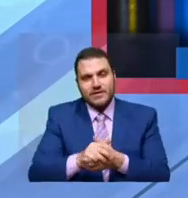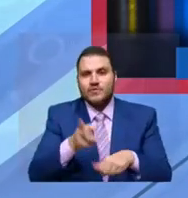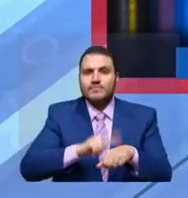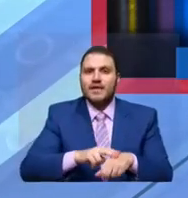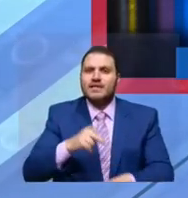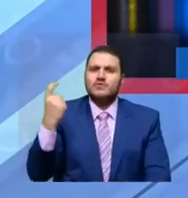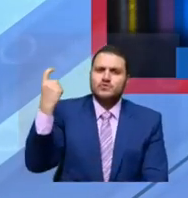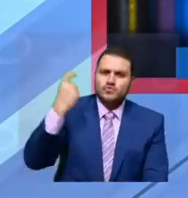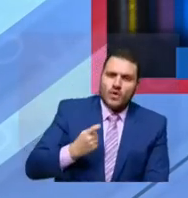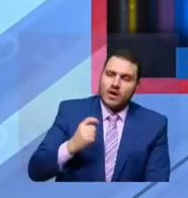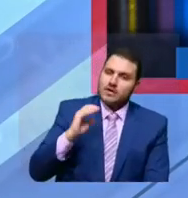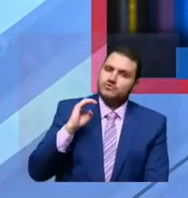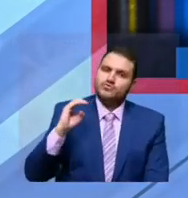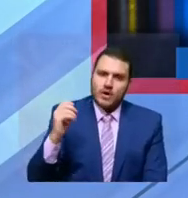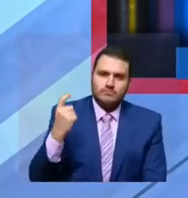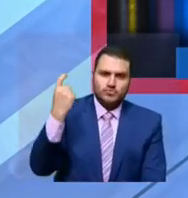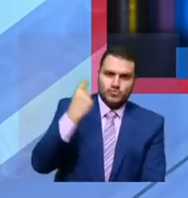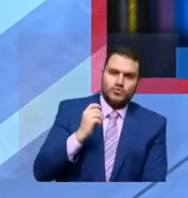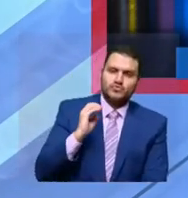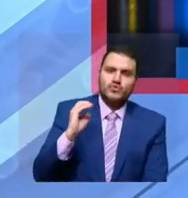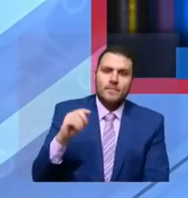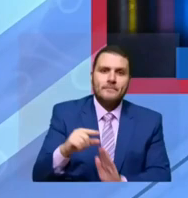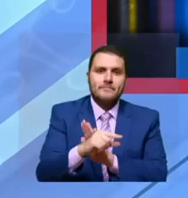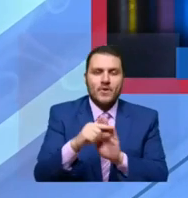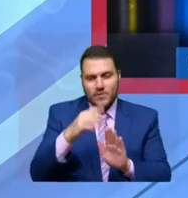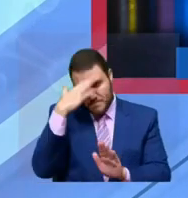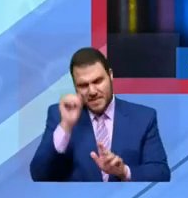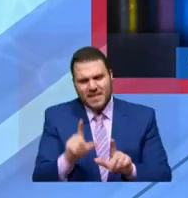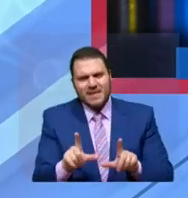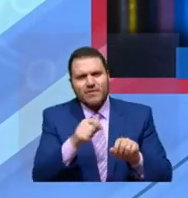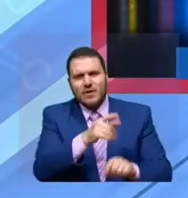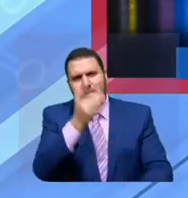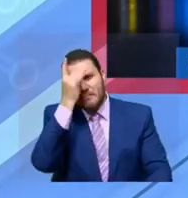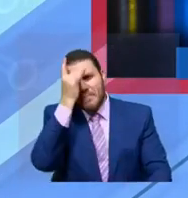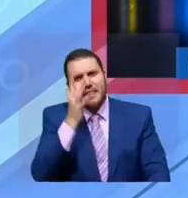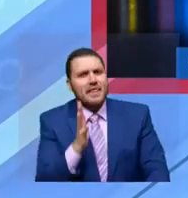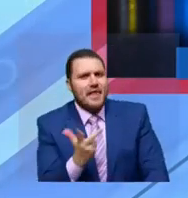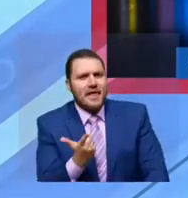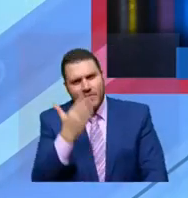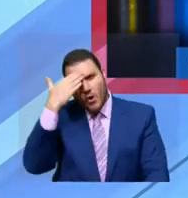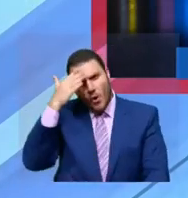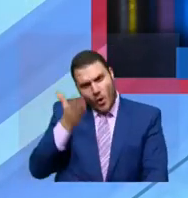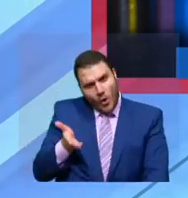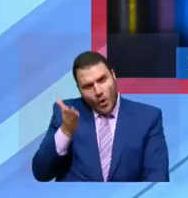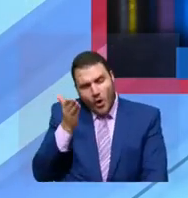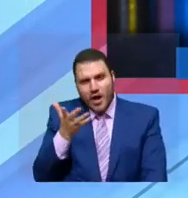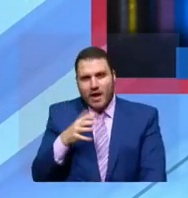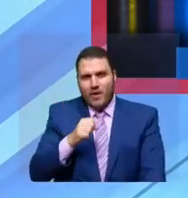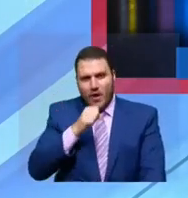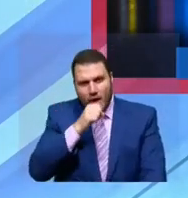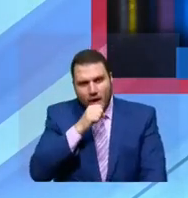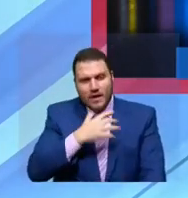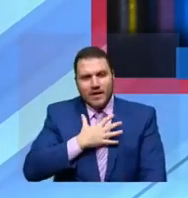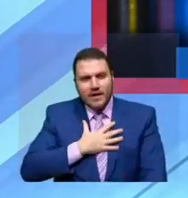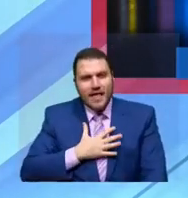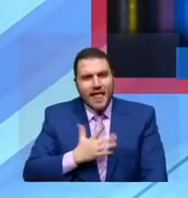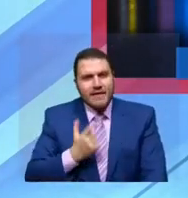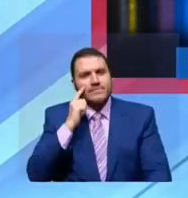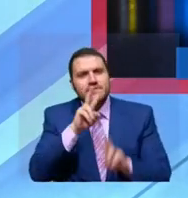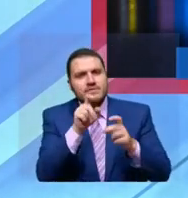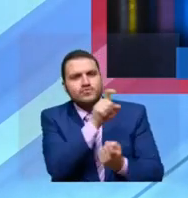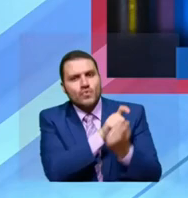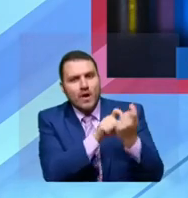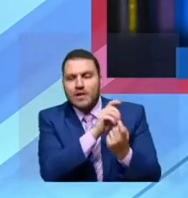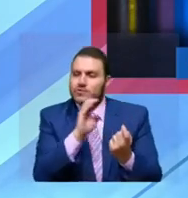استفسارات الجمهور المتعلقة بصفات هذا المرض وأعراضه وتقديم الاستشارات الطبية المتعلقة بالحالات المشكوك فيها